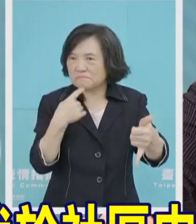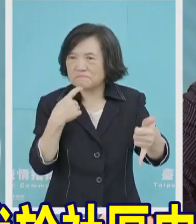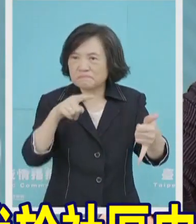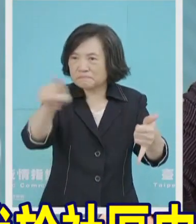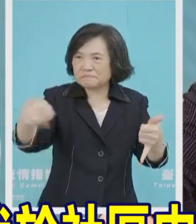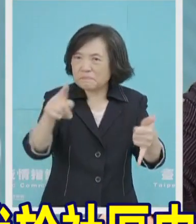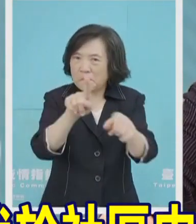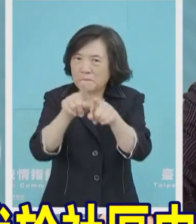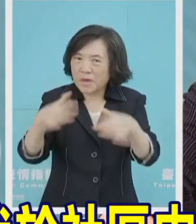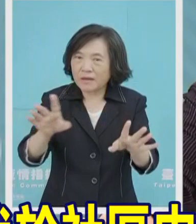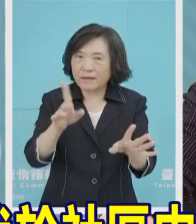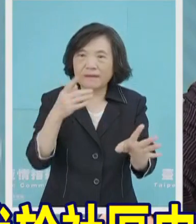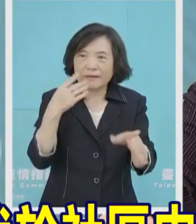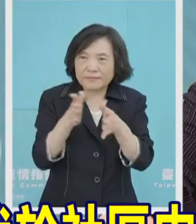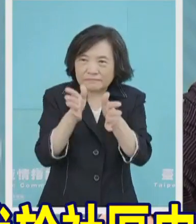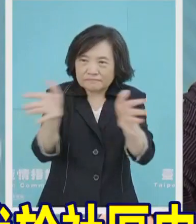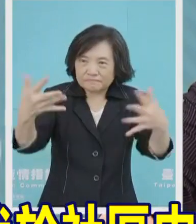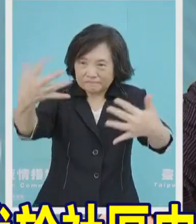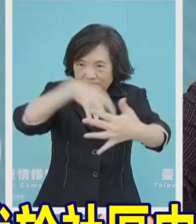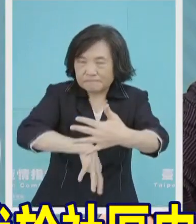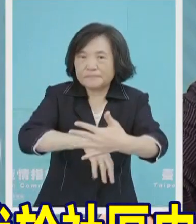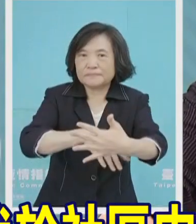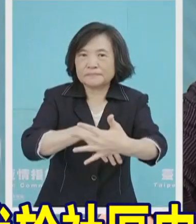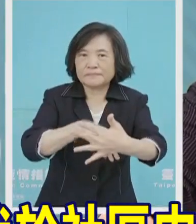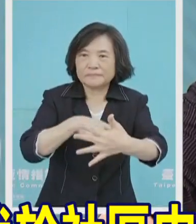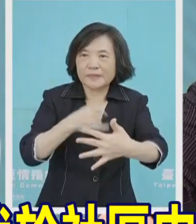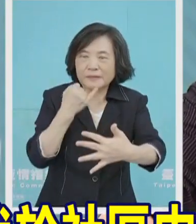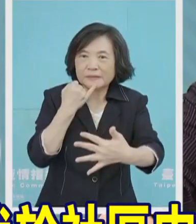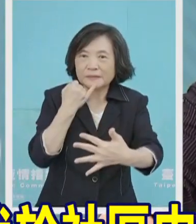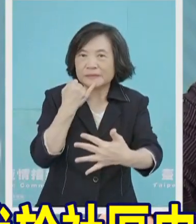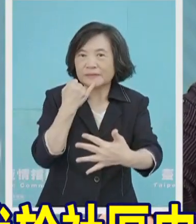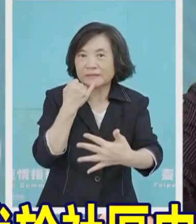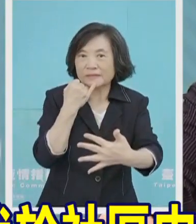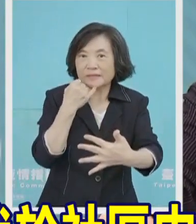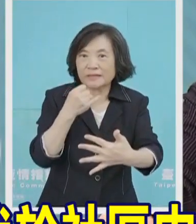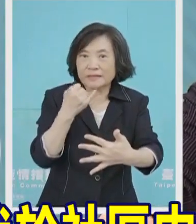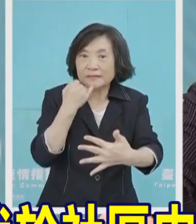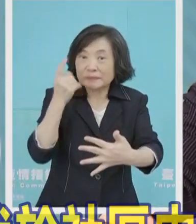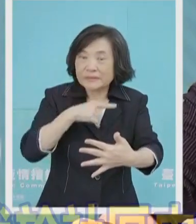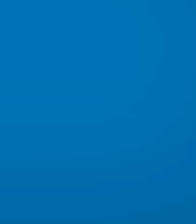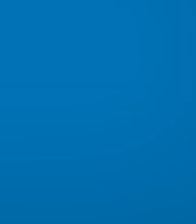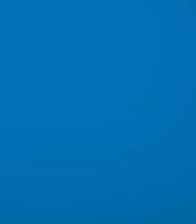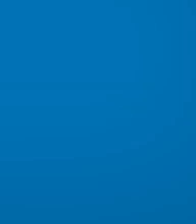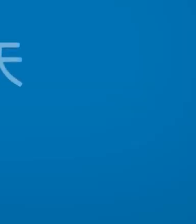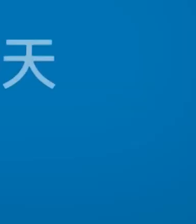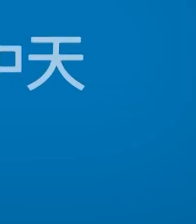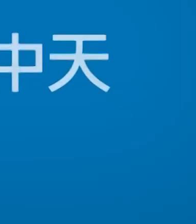大，看是不是有机会去把它彻底的哦歼灭掉。